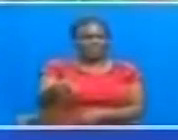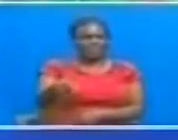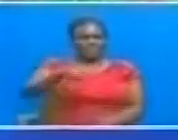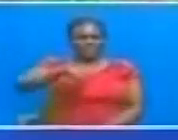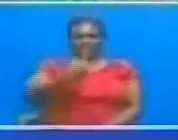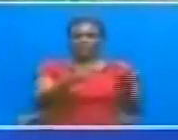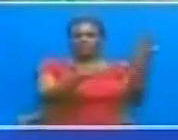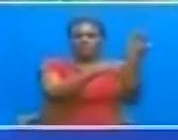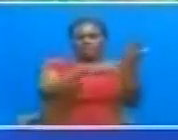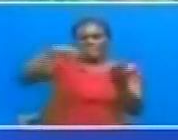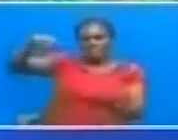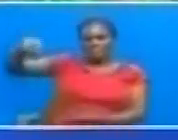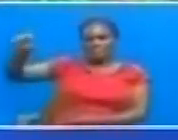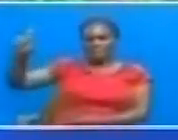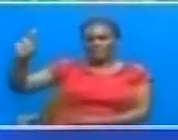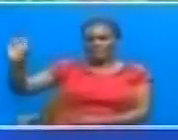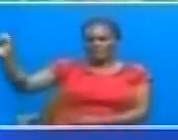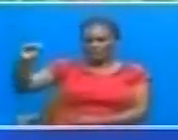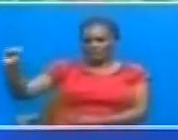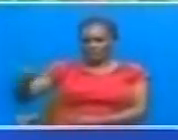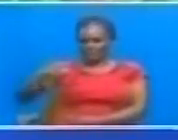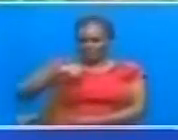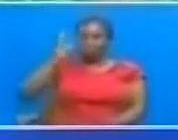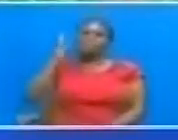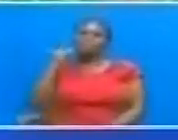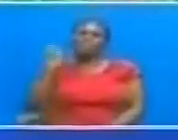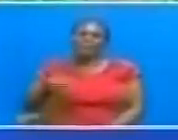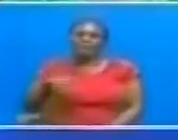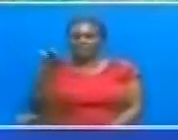Mimi naitwa Peris Mkala na mimi ni mama Ndebeni.